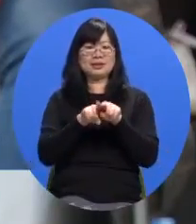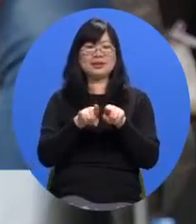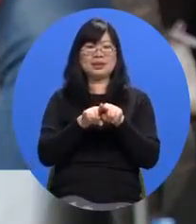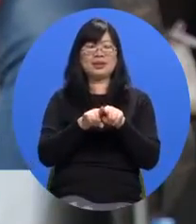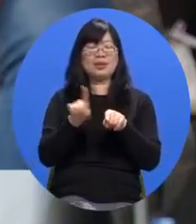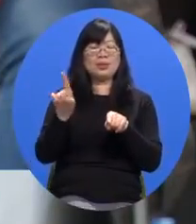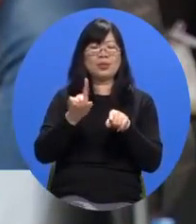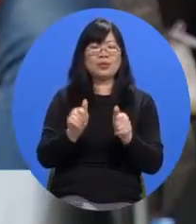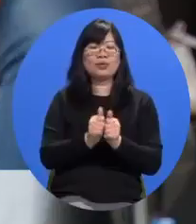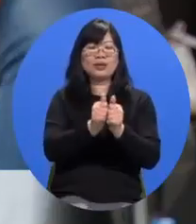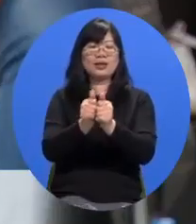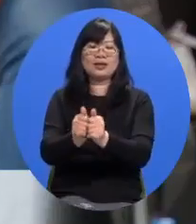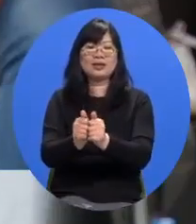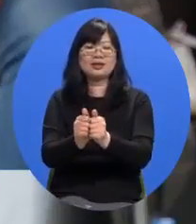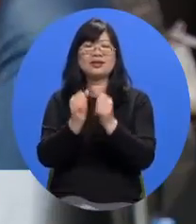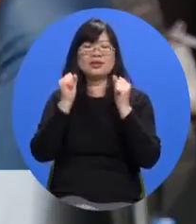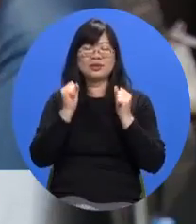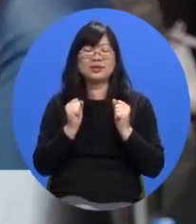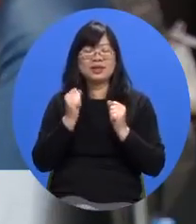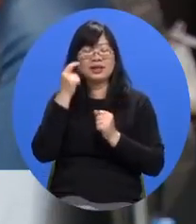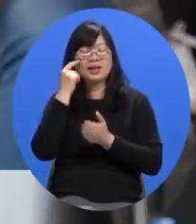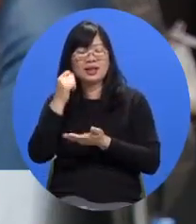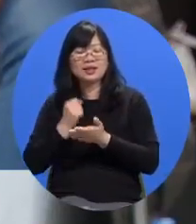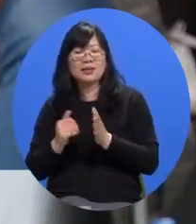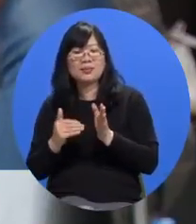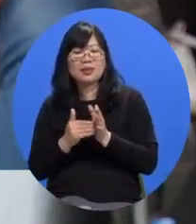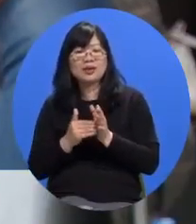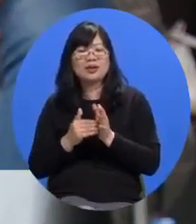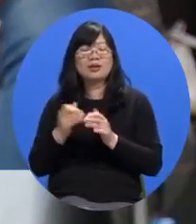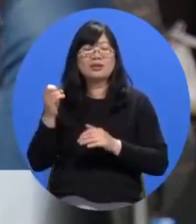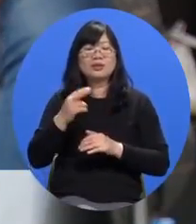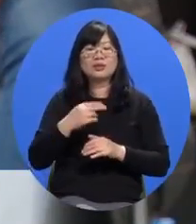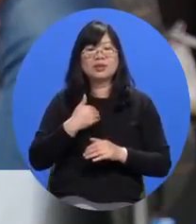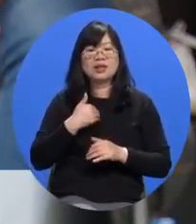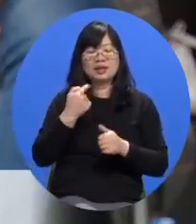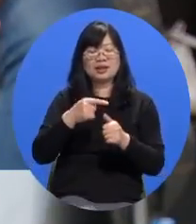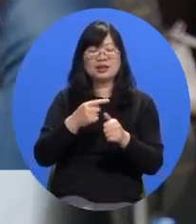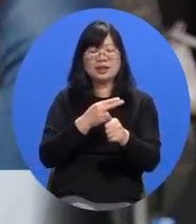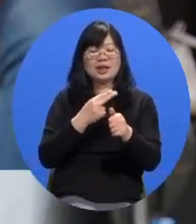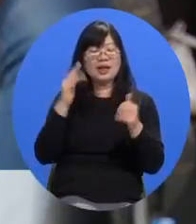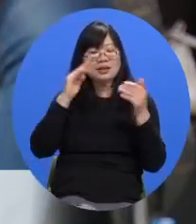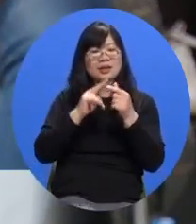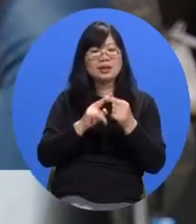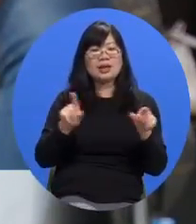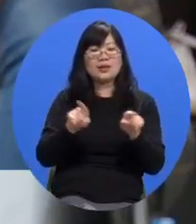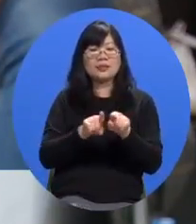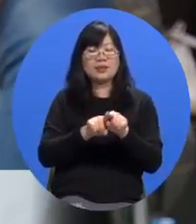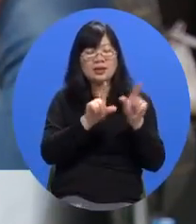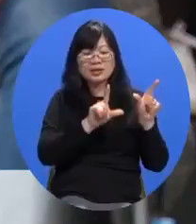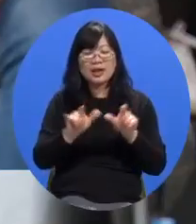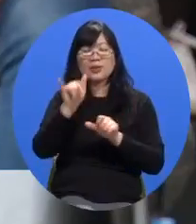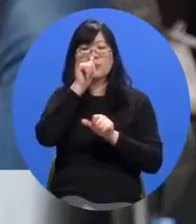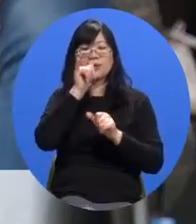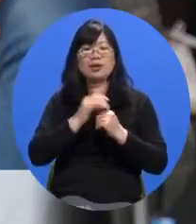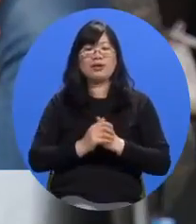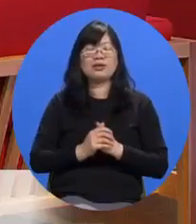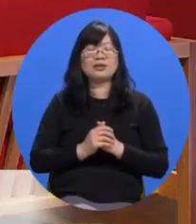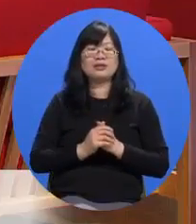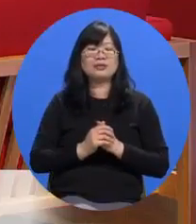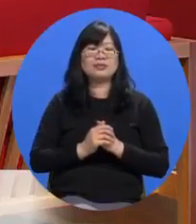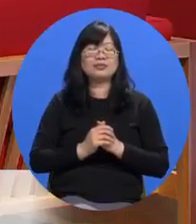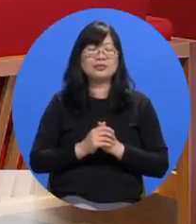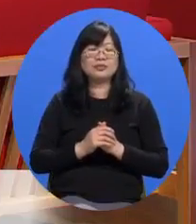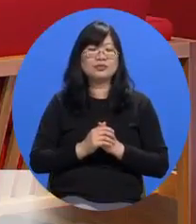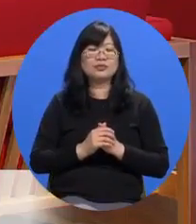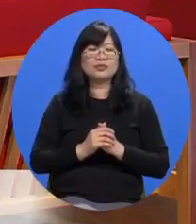그런 어떤 동반자 같은 존재라고 저는 생각하고 또 우리 네. 제가 가르친 학생들과 그렇게 네. 살고 있습니다. 네, 동반자다.